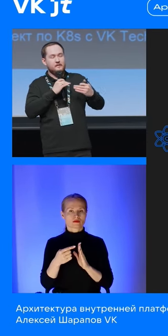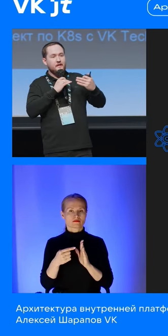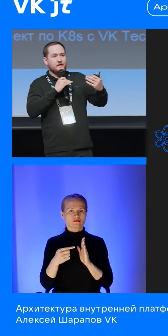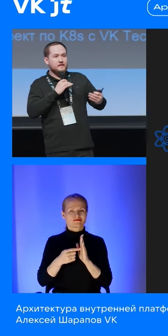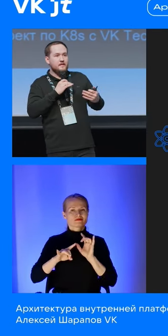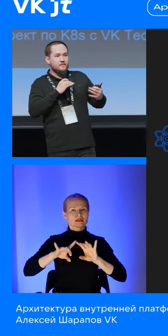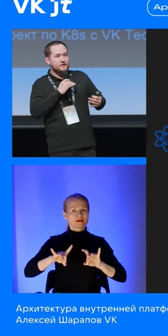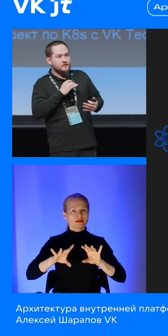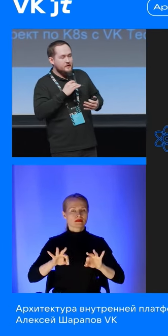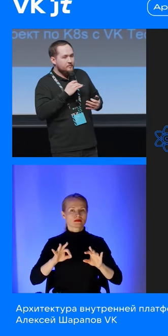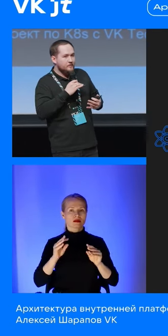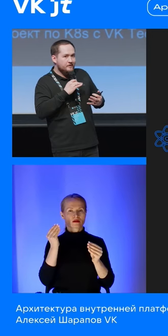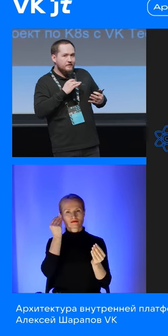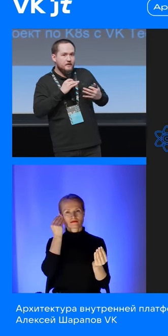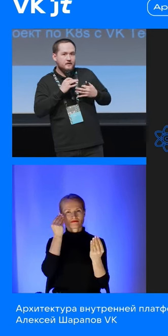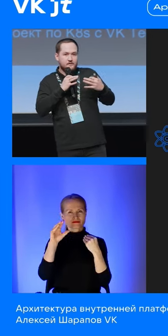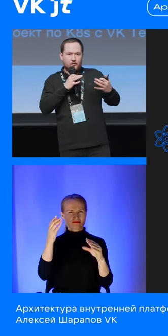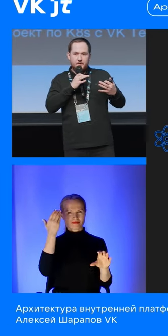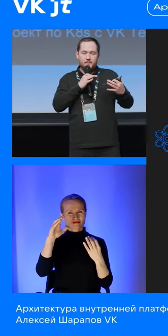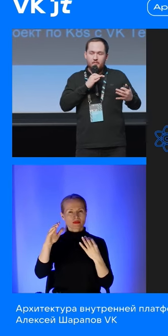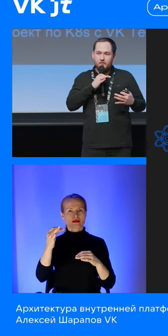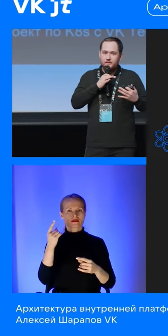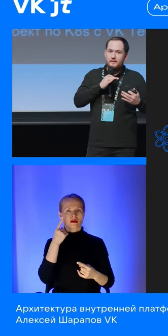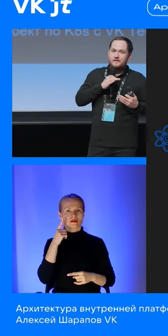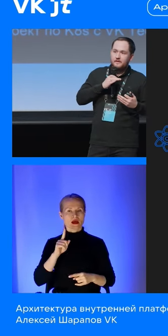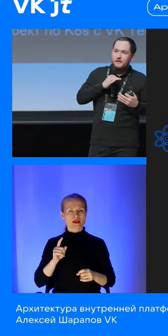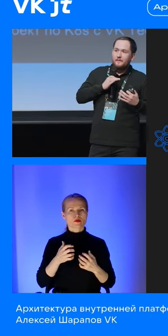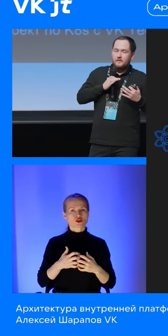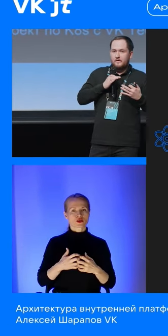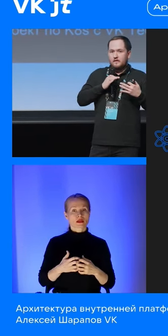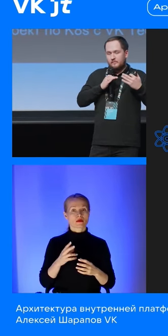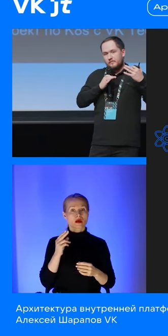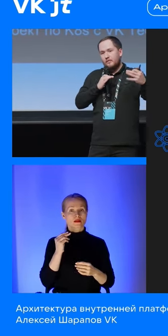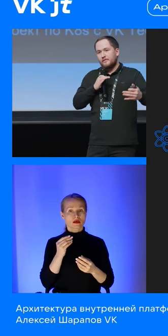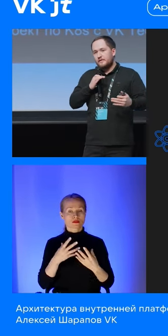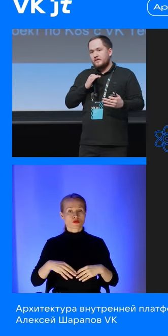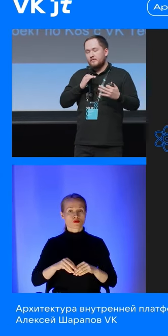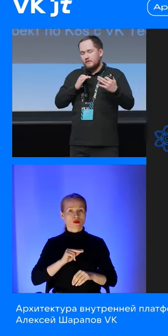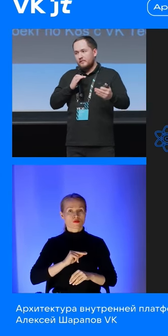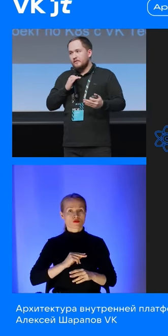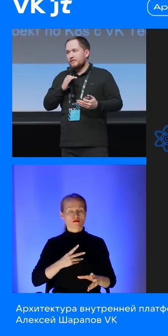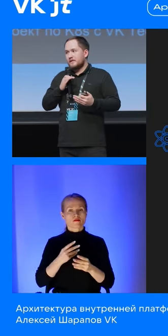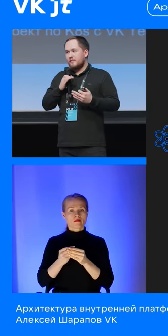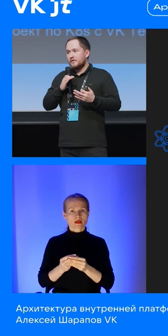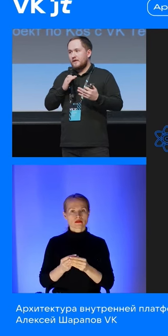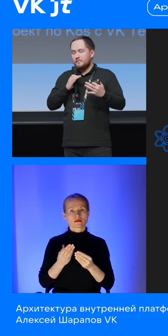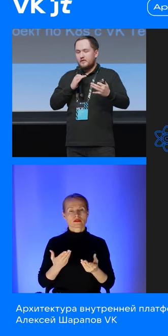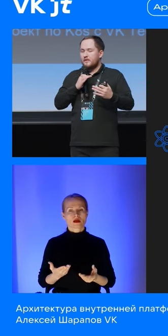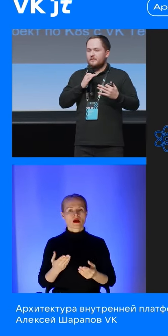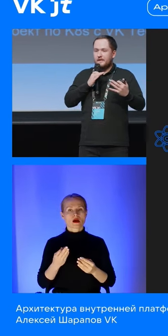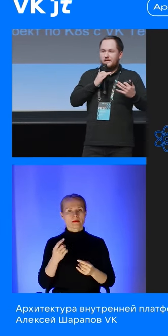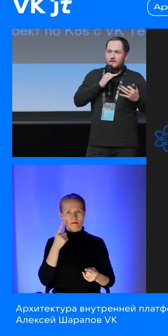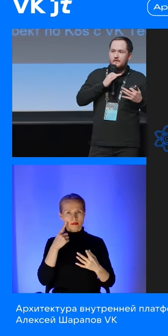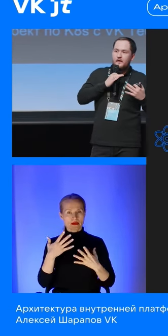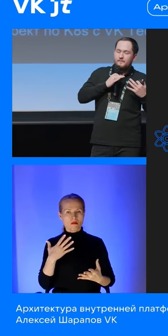какими-то знаниями решениями и когда сообщество работает вместе там на уровне сети там ледов разработки Они